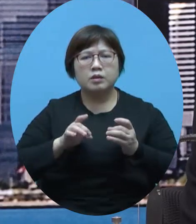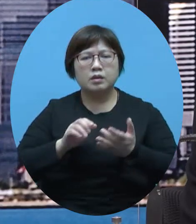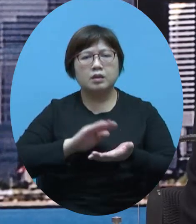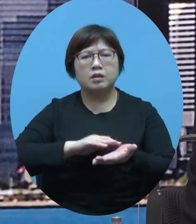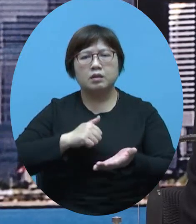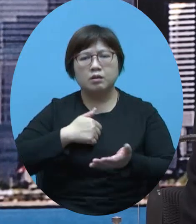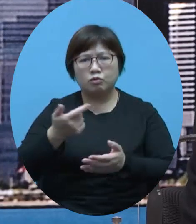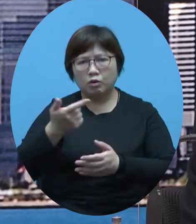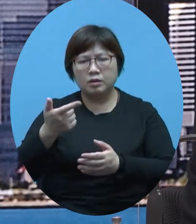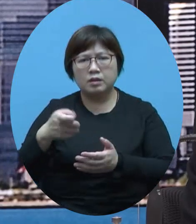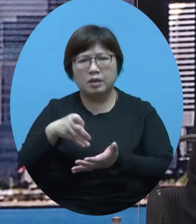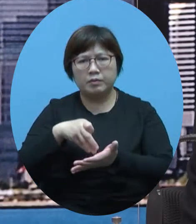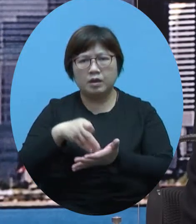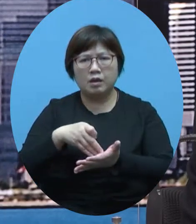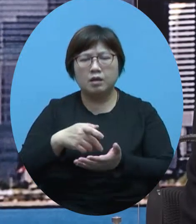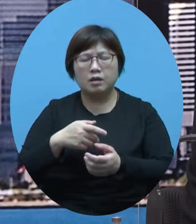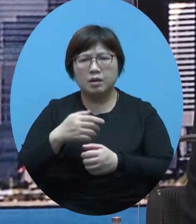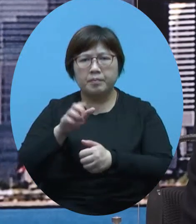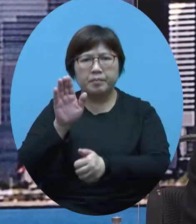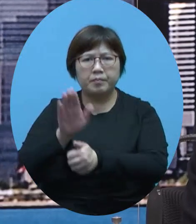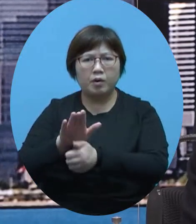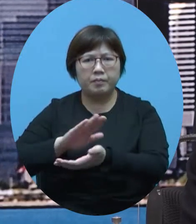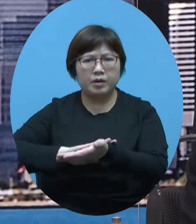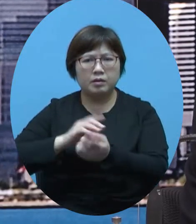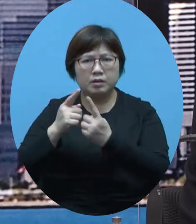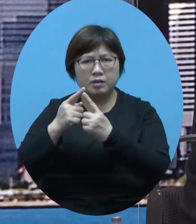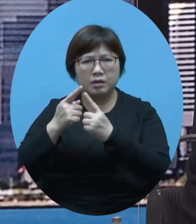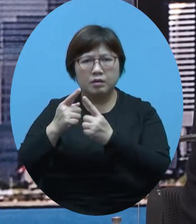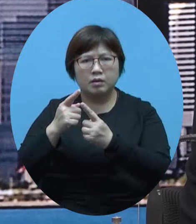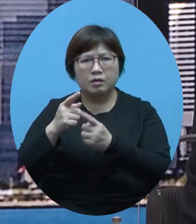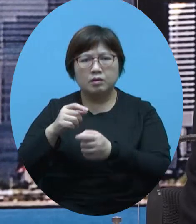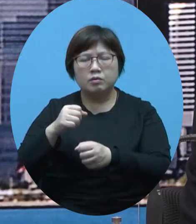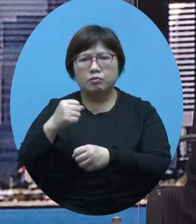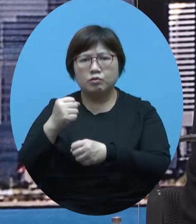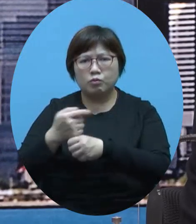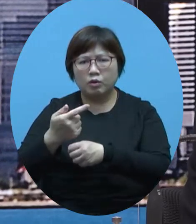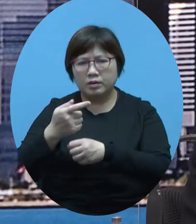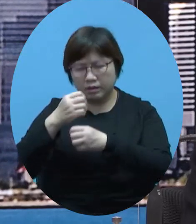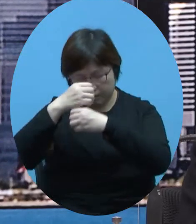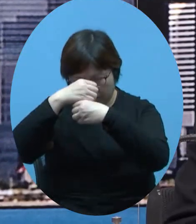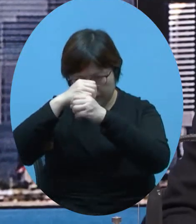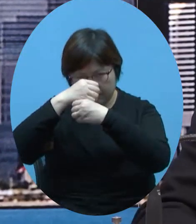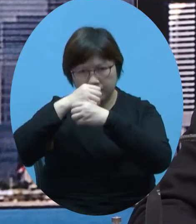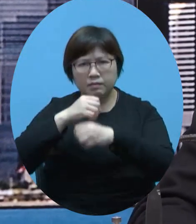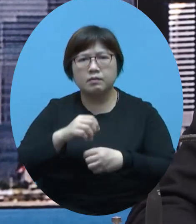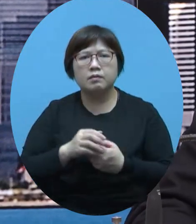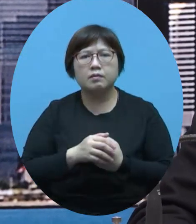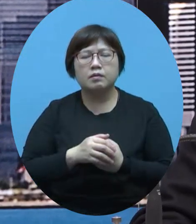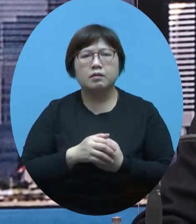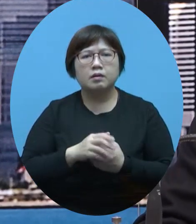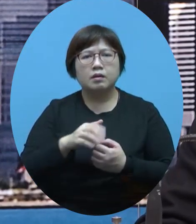以多啲參與，就係、是、做多啲幫佢哋嘅病人咧係做多啲嗰個檢測嘅嚇。 下一